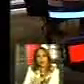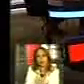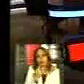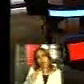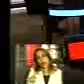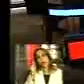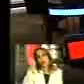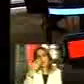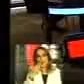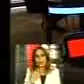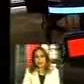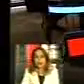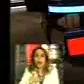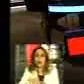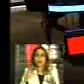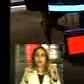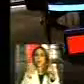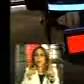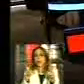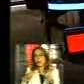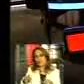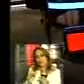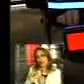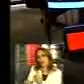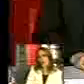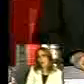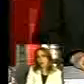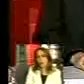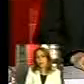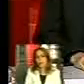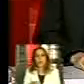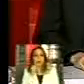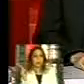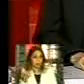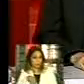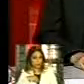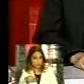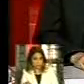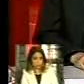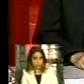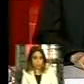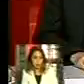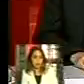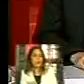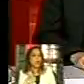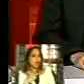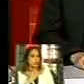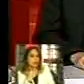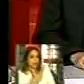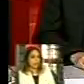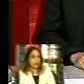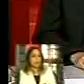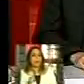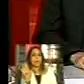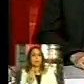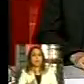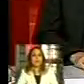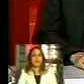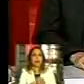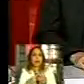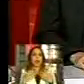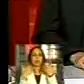רוצה 10 מיליון, לא היית יכול לתת לו. אני אגיד שני דברים. אחד, נתניהו נגרר לסיפור הזה. אי